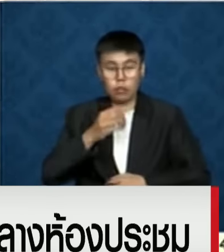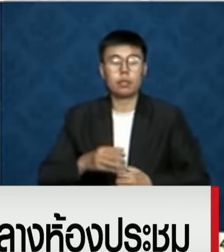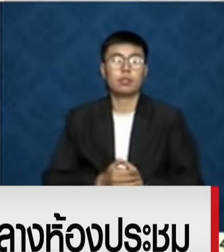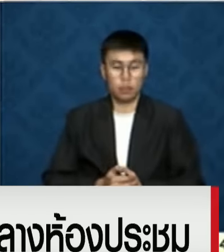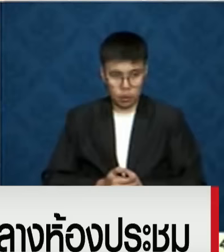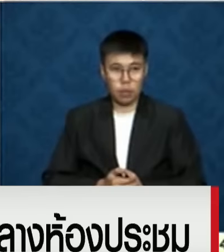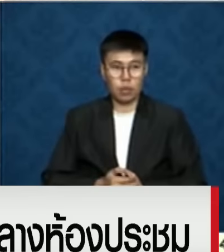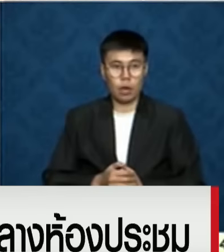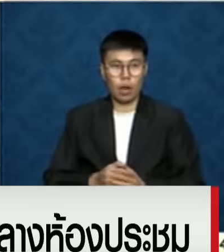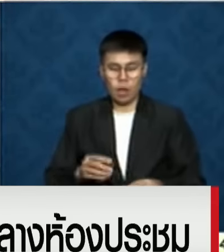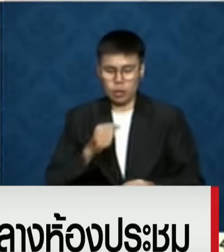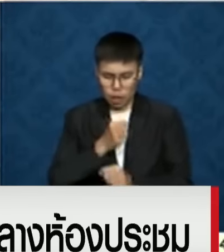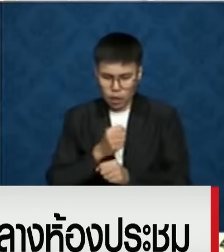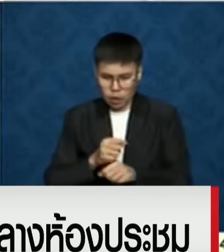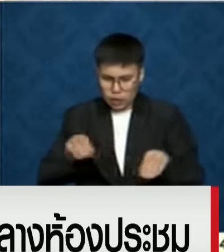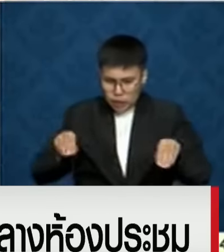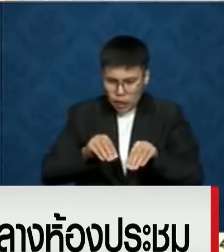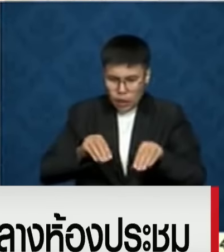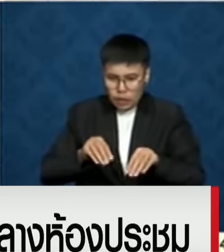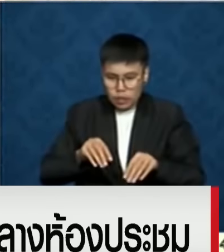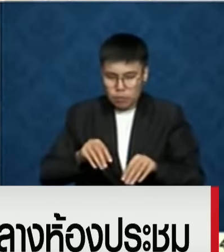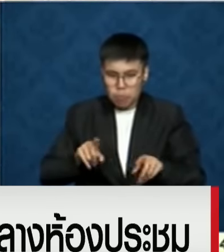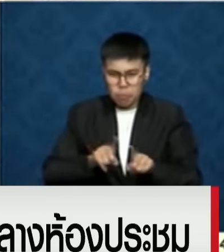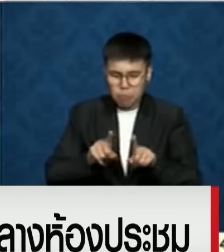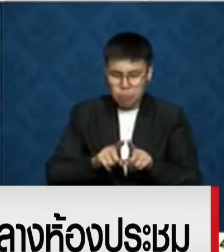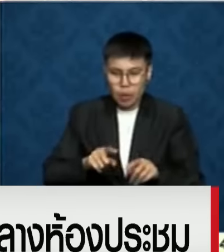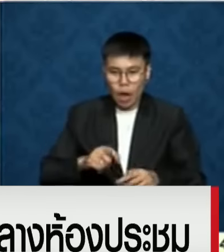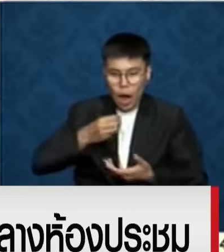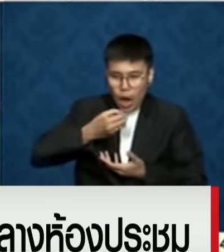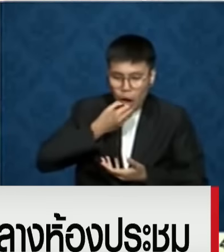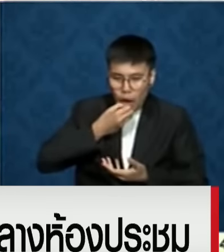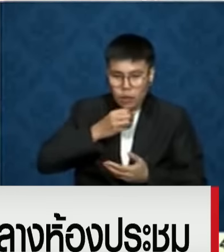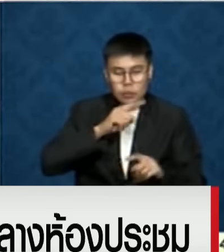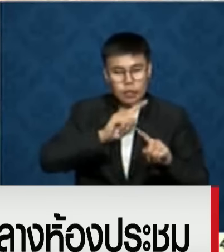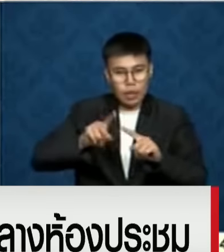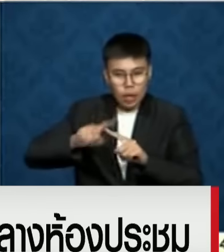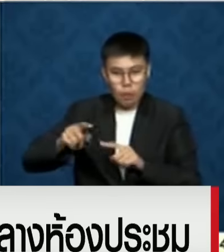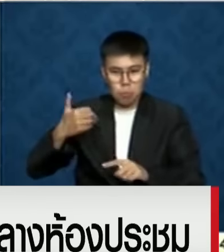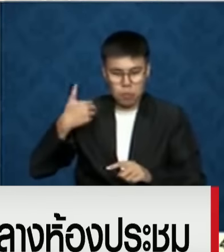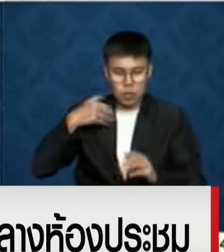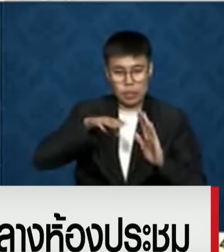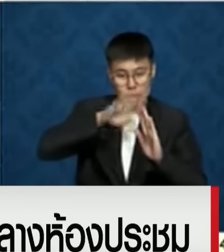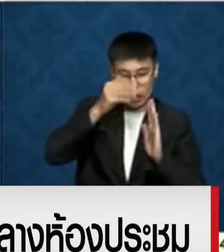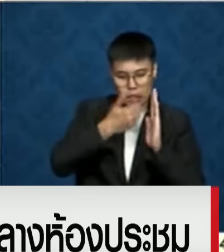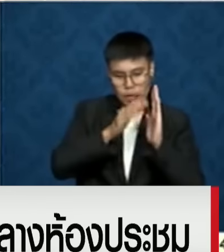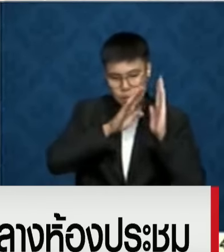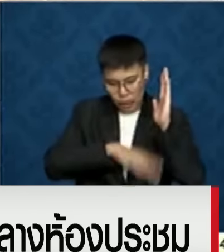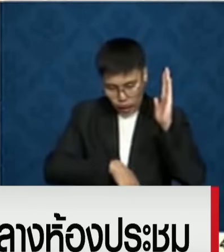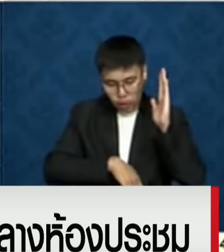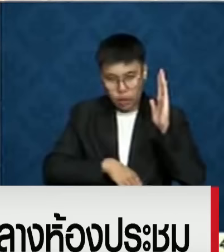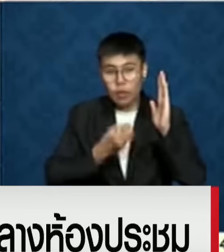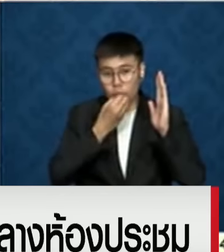คุคำทางเพศก็มีการออกระเบียบแนวทางการพิจารณาโทษต่อไปถ้าครูนะแค่มีเจตนาจะอนาจารย์